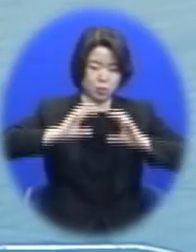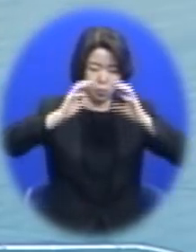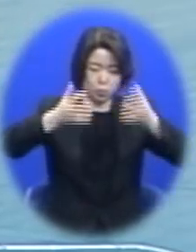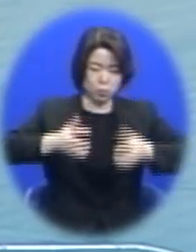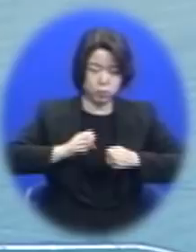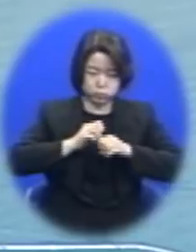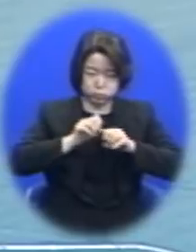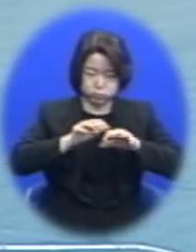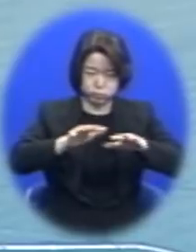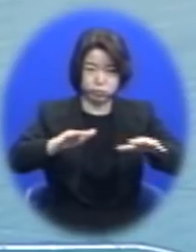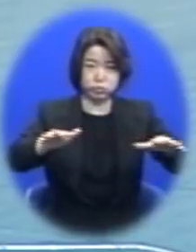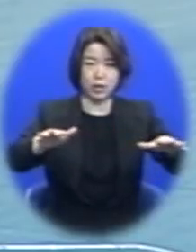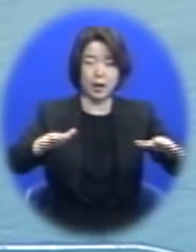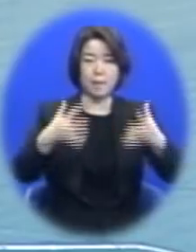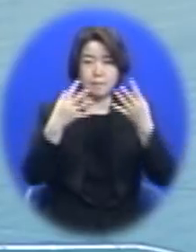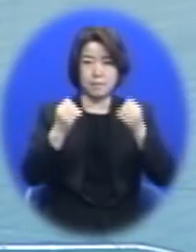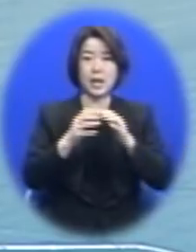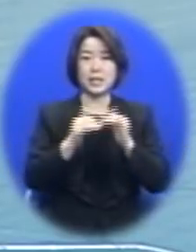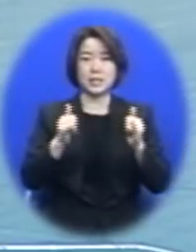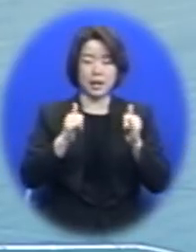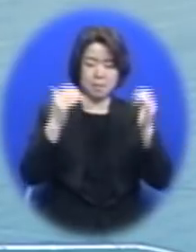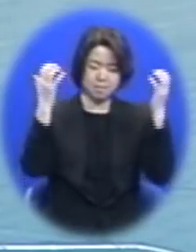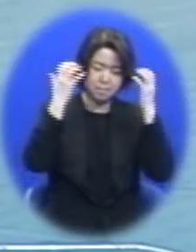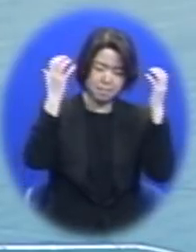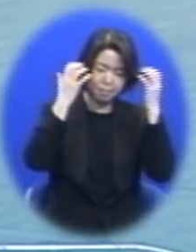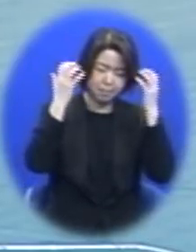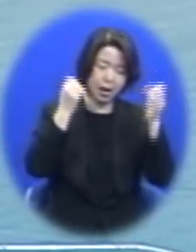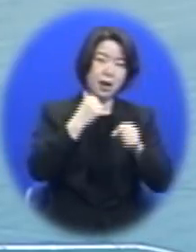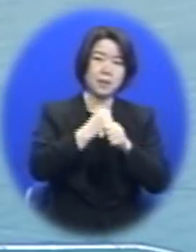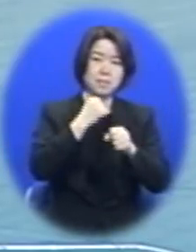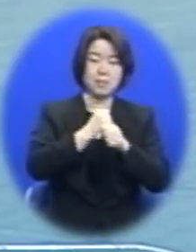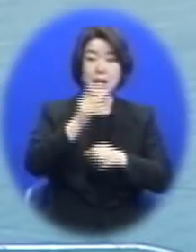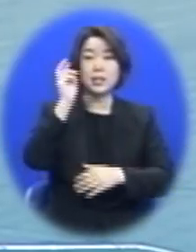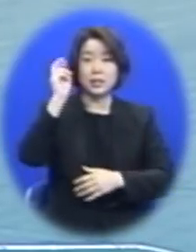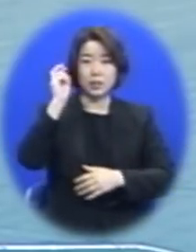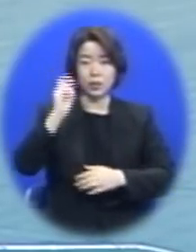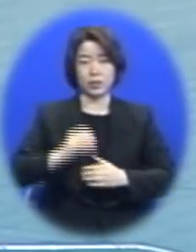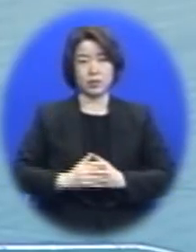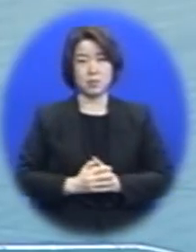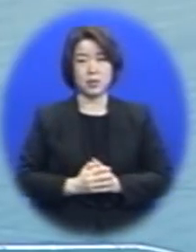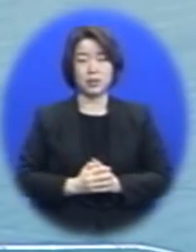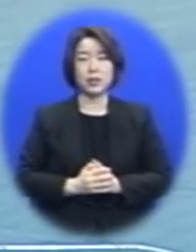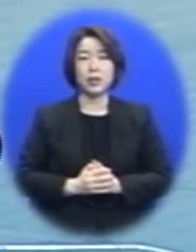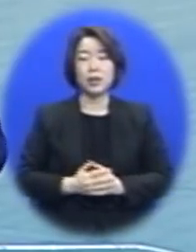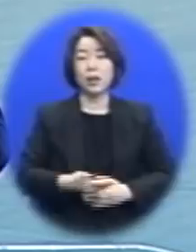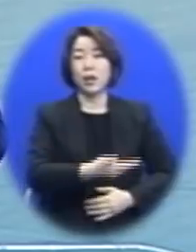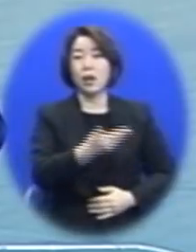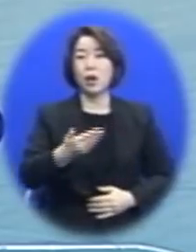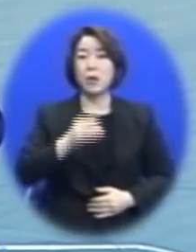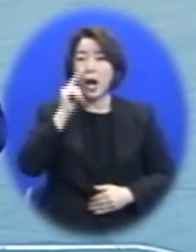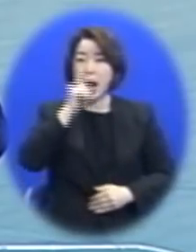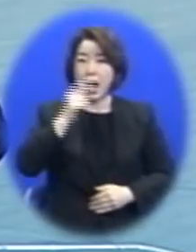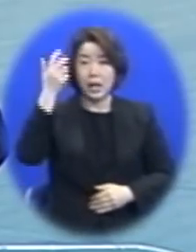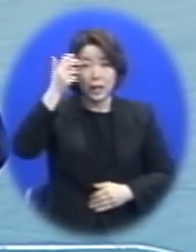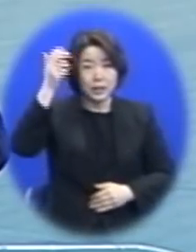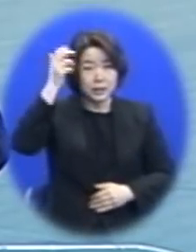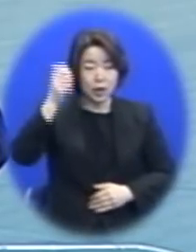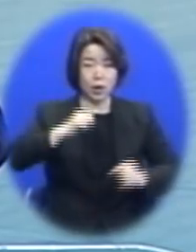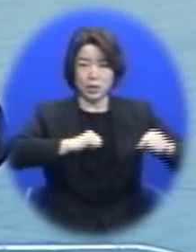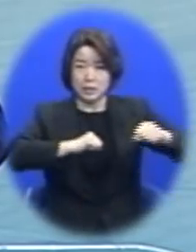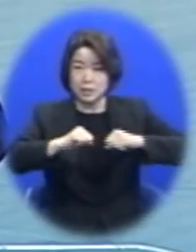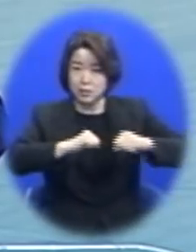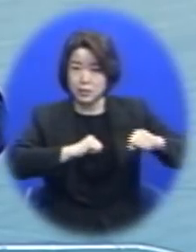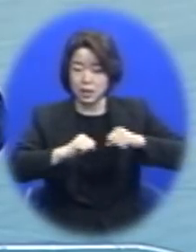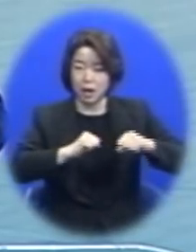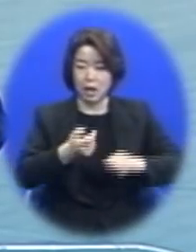수많은 사람들을 고통스럽게 할 것이라는 것입니다 여러분 악한 영의 역사를 절대로